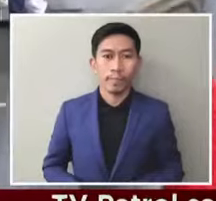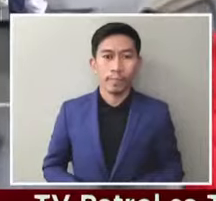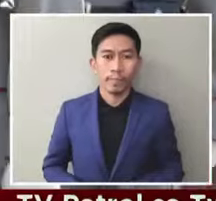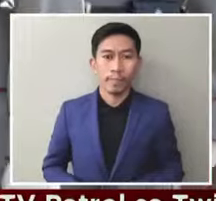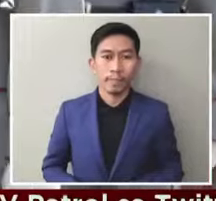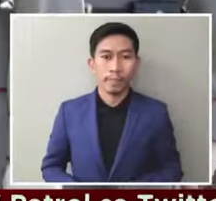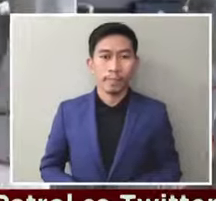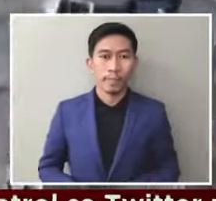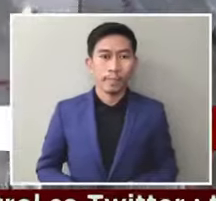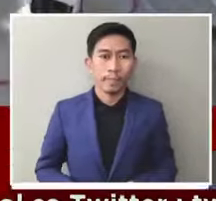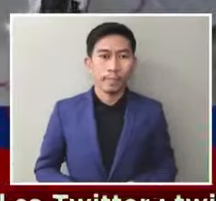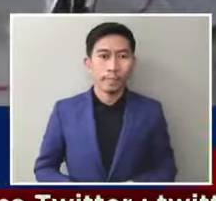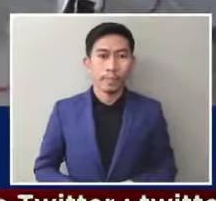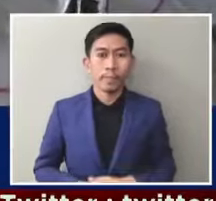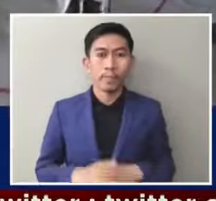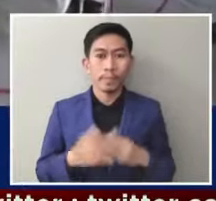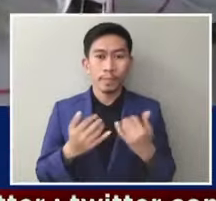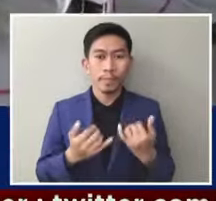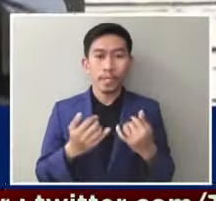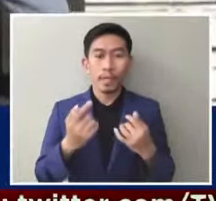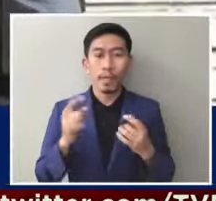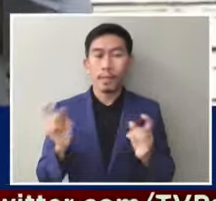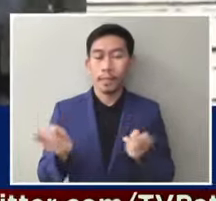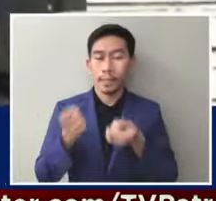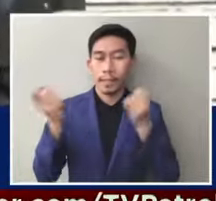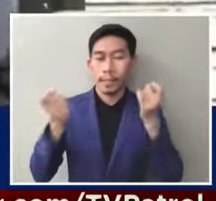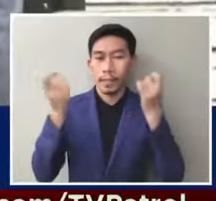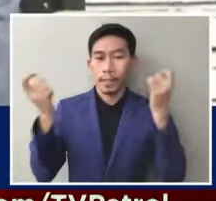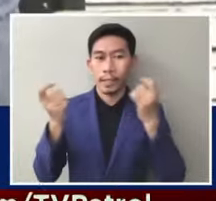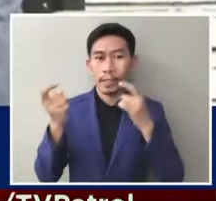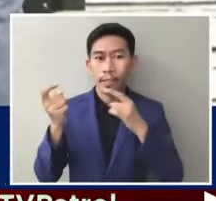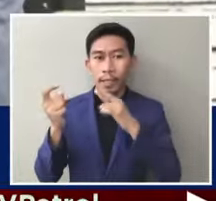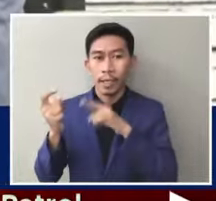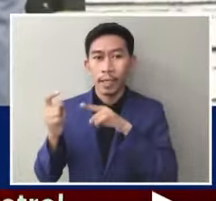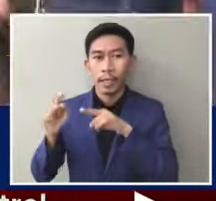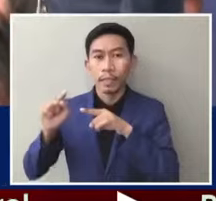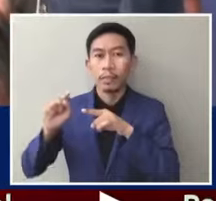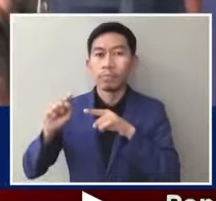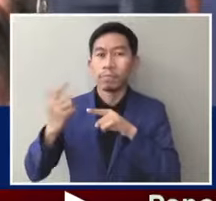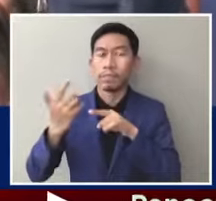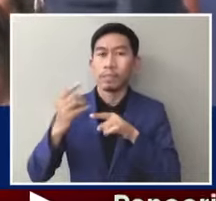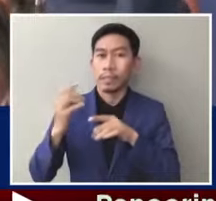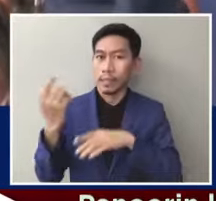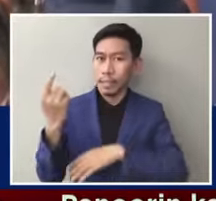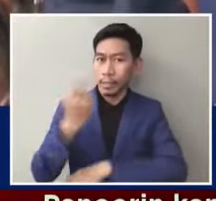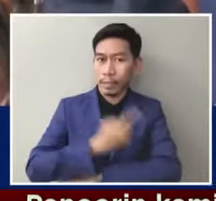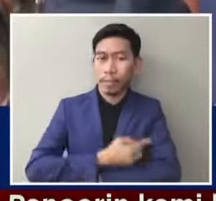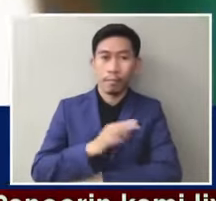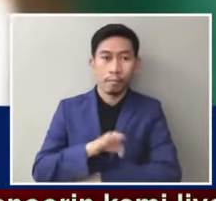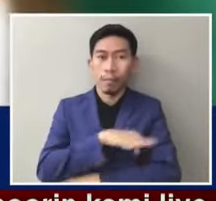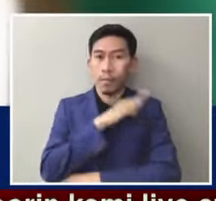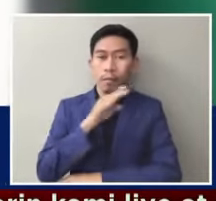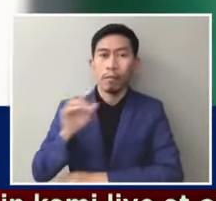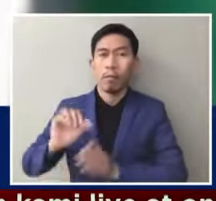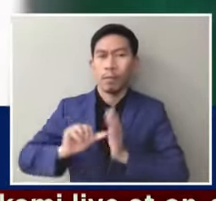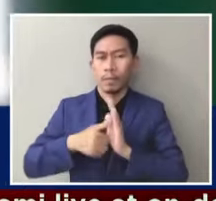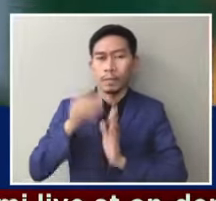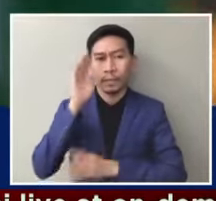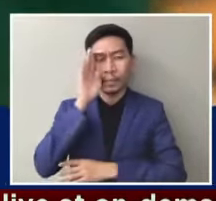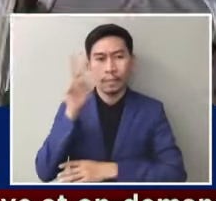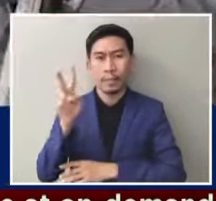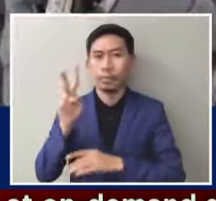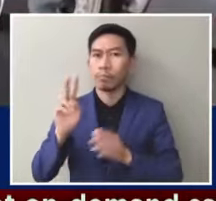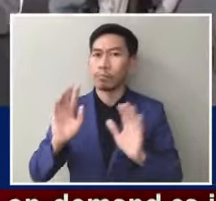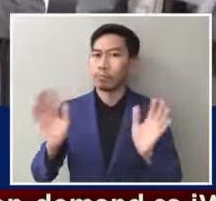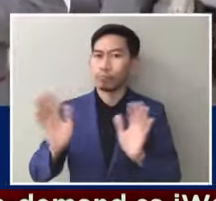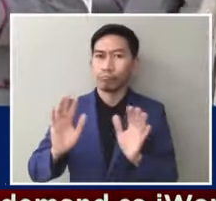Sa komemorasyon ng 82nd araw ng kagitingan, iginiit ng Pangulong Ferdinand Marcos Jr. na hindi dapat urungan ang anumang